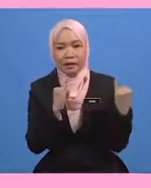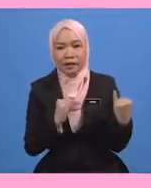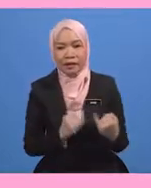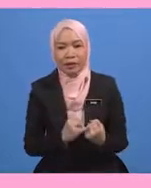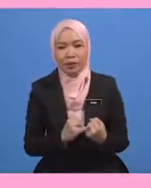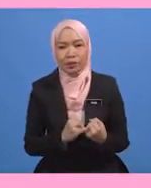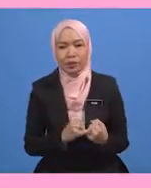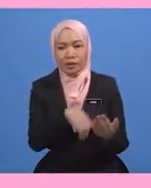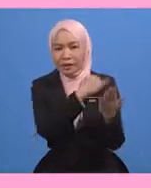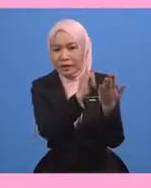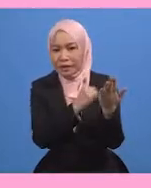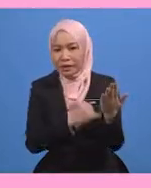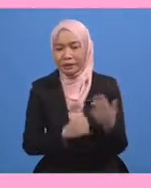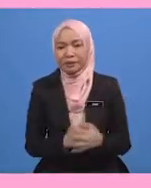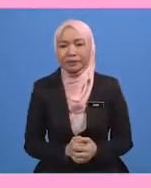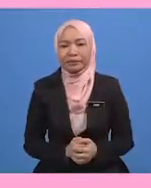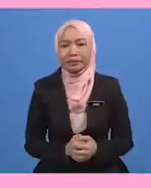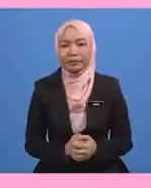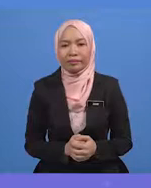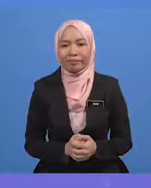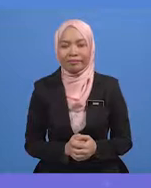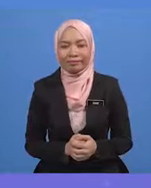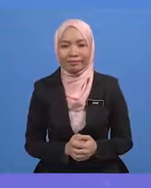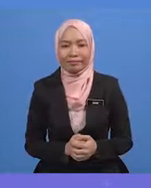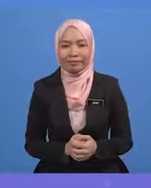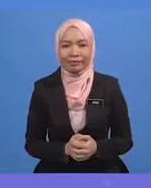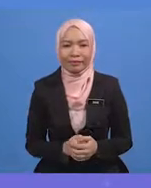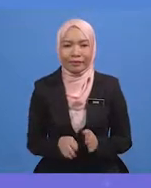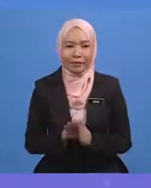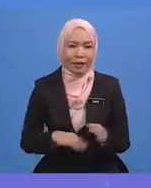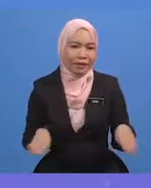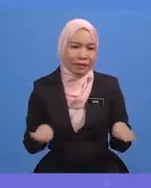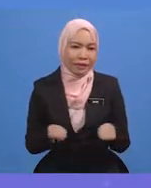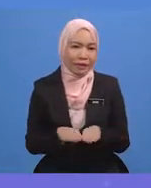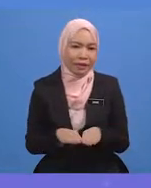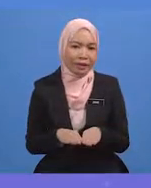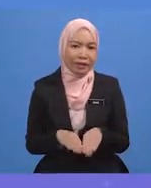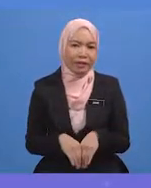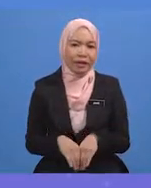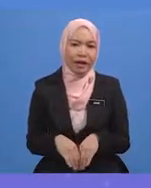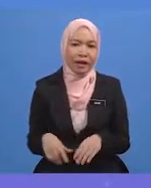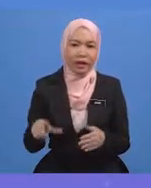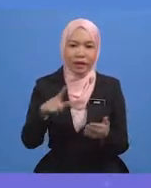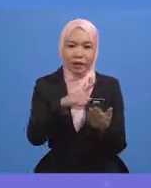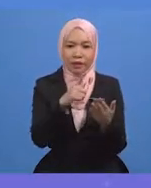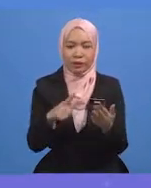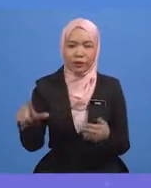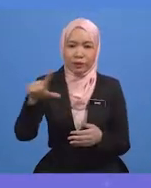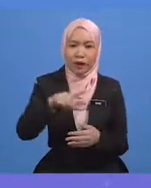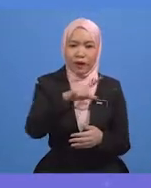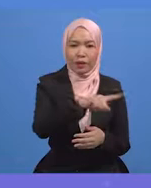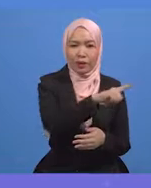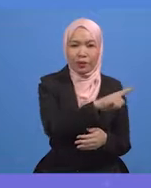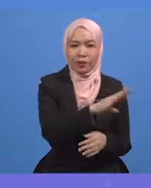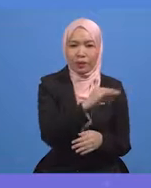tiada, ibarat irama dan lagu. Ianya sangat jelas kelihatan daripada penggunaan